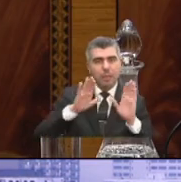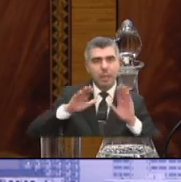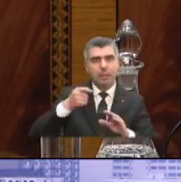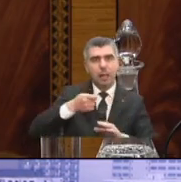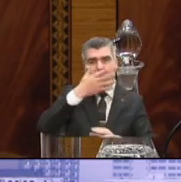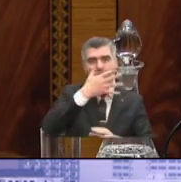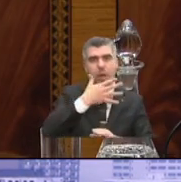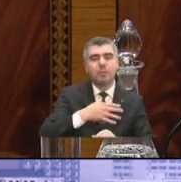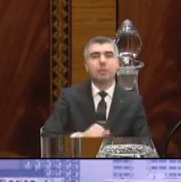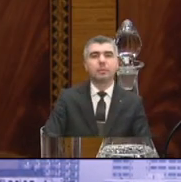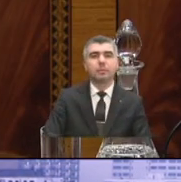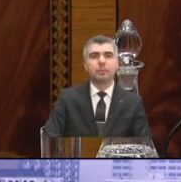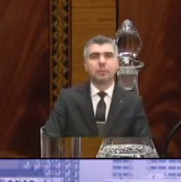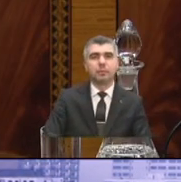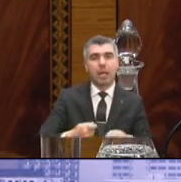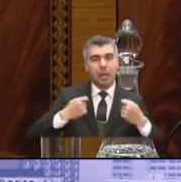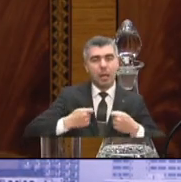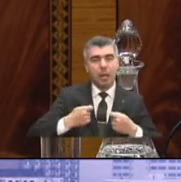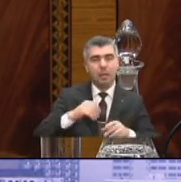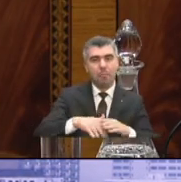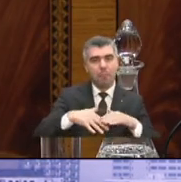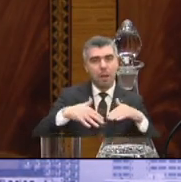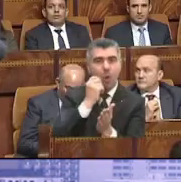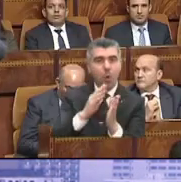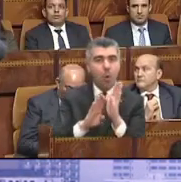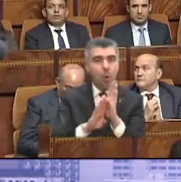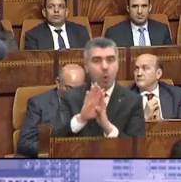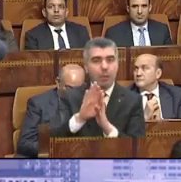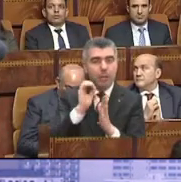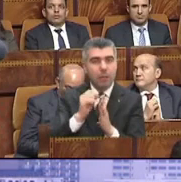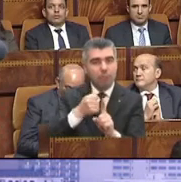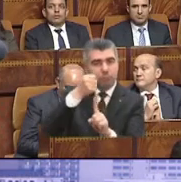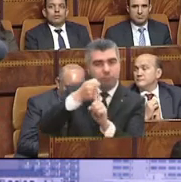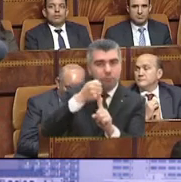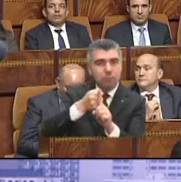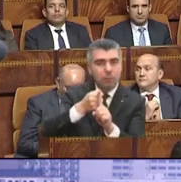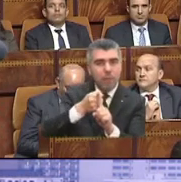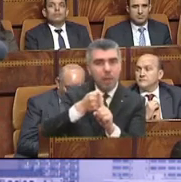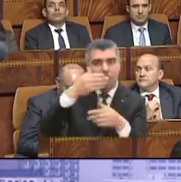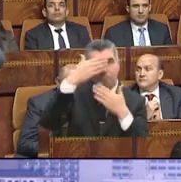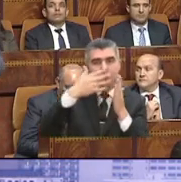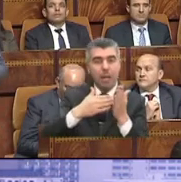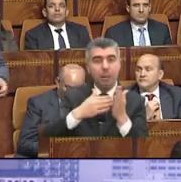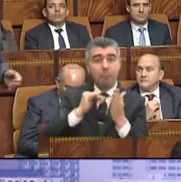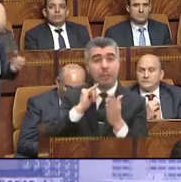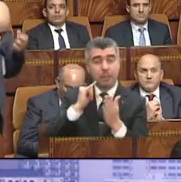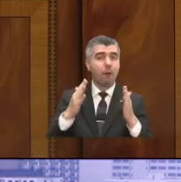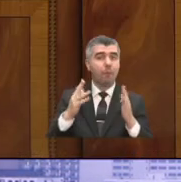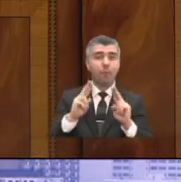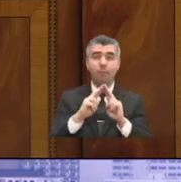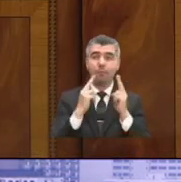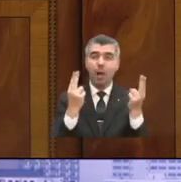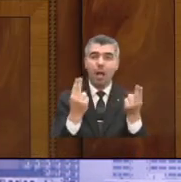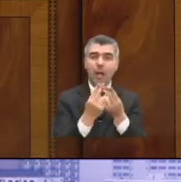ان ينتبه اليها بشكل اكبر البرلمان المغربيروس الى جانب اكيد النقاشات العموميه مرتبطه